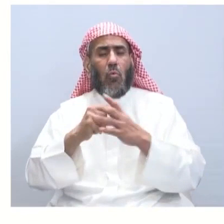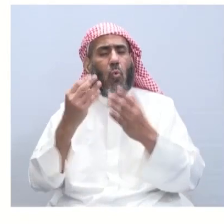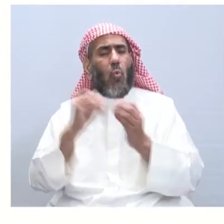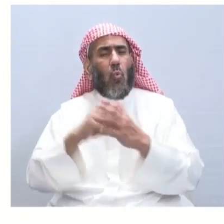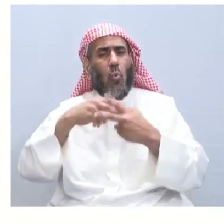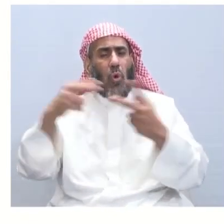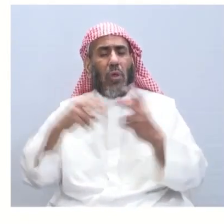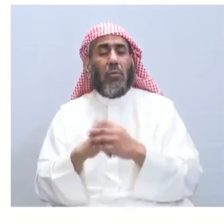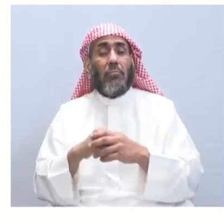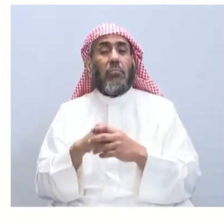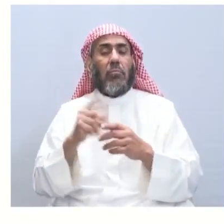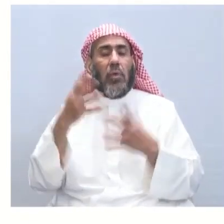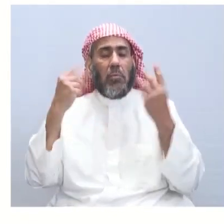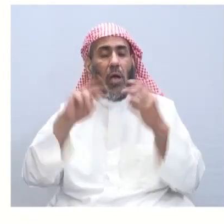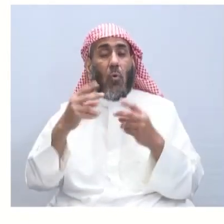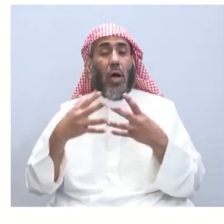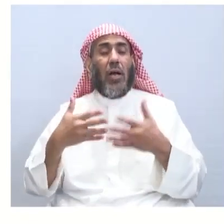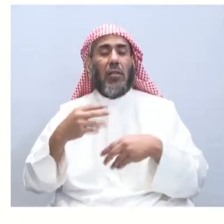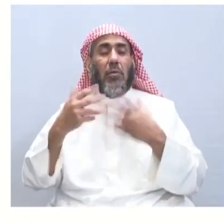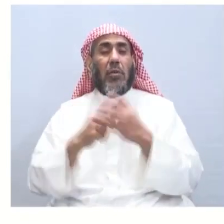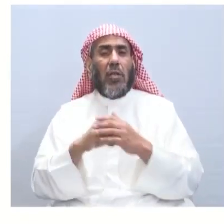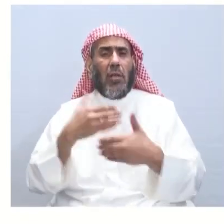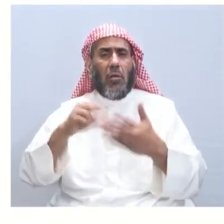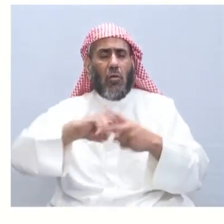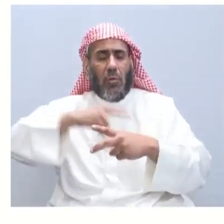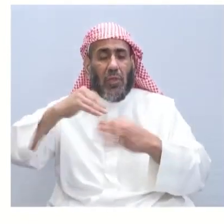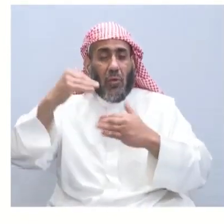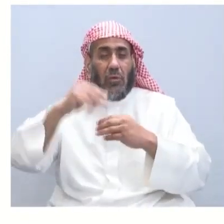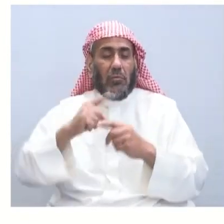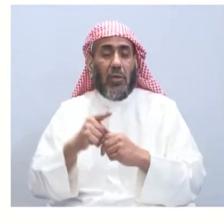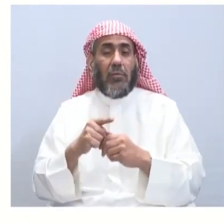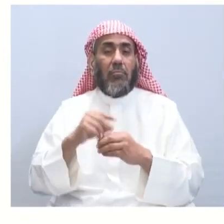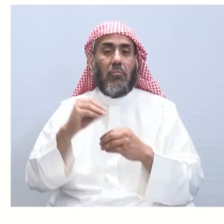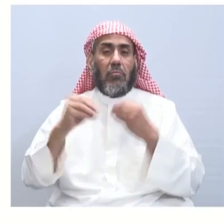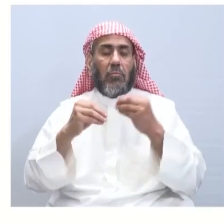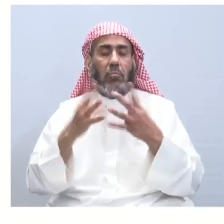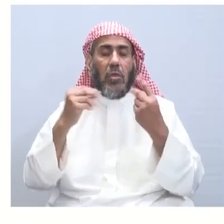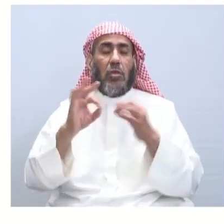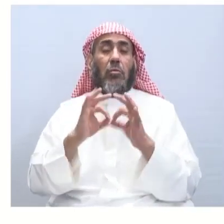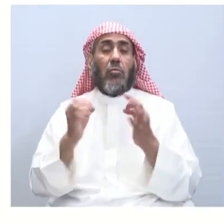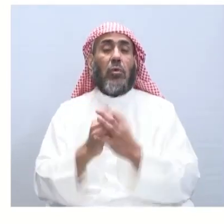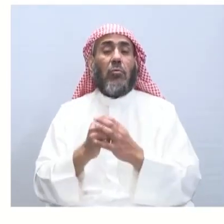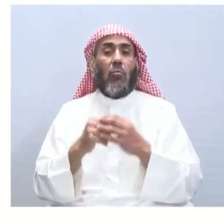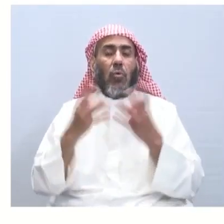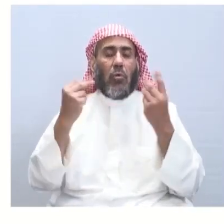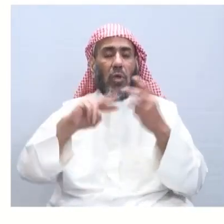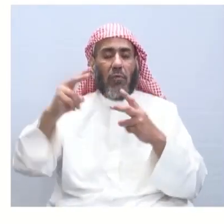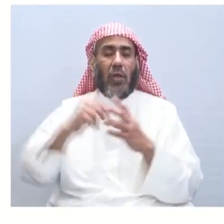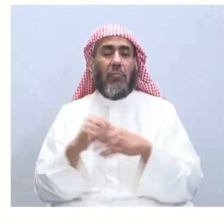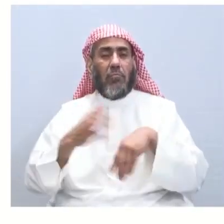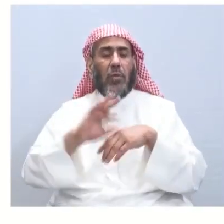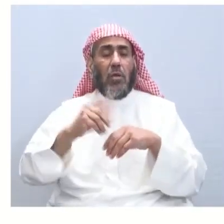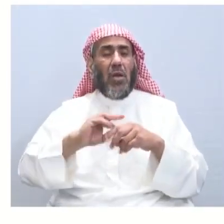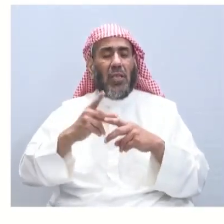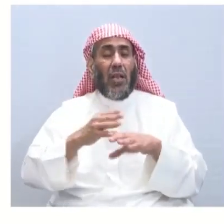كثيره متنوعه علميه كانت او ادبيه في البدايه كانت ادبيه بعد ذلك تطورت واصبحت موضوعات متنوعه علميه واجتماعيه ورياضيه الى اخره مع